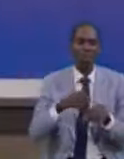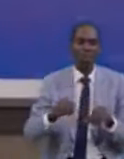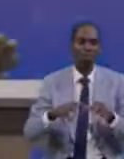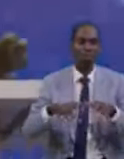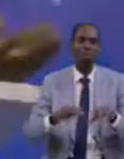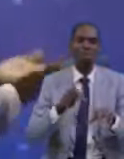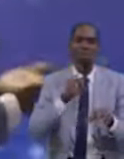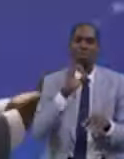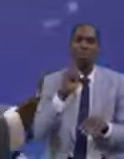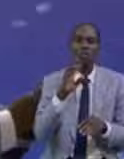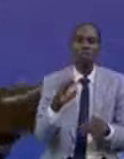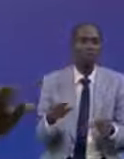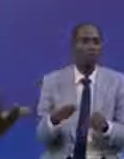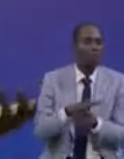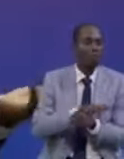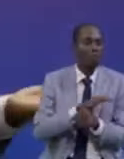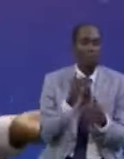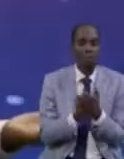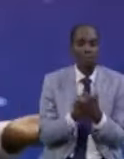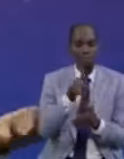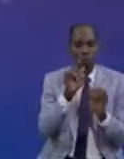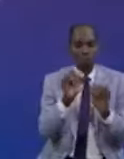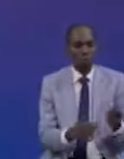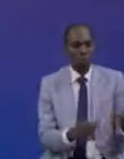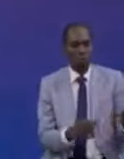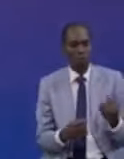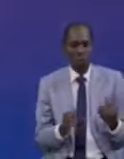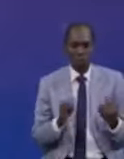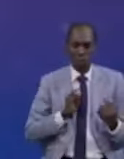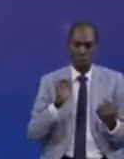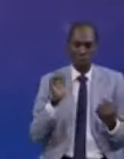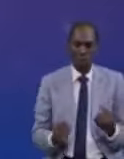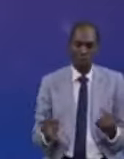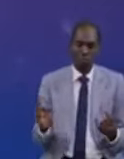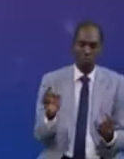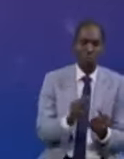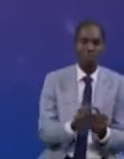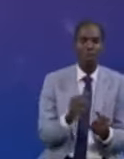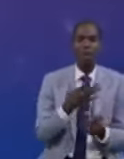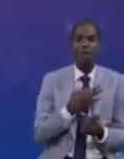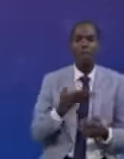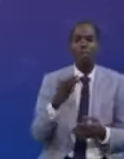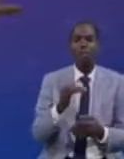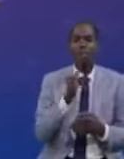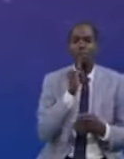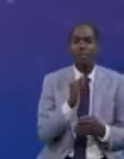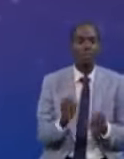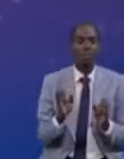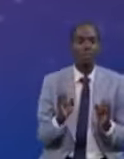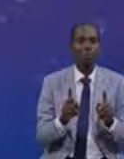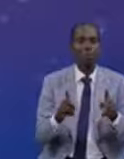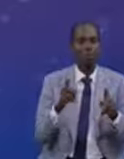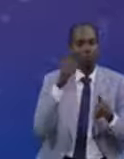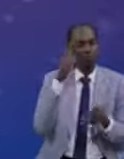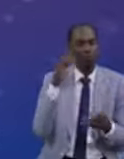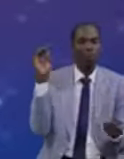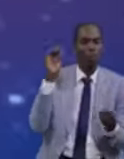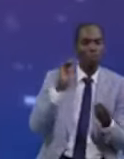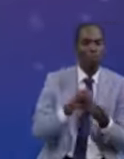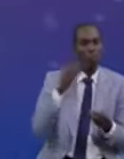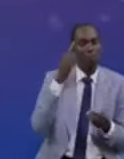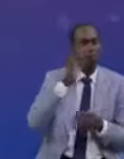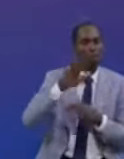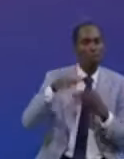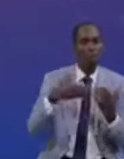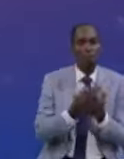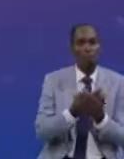pleine que tu peux venir je peux venir et il y aura de place pour tout le monde il y aura de place pour tout le monde